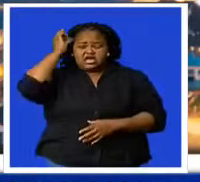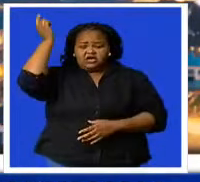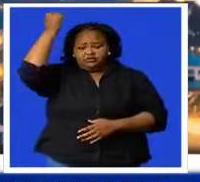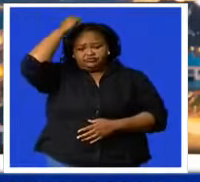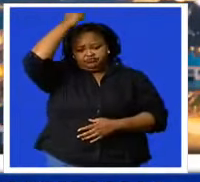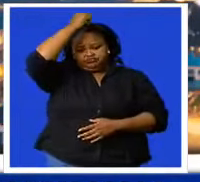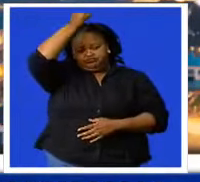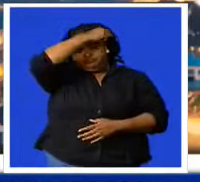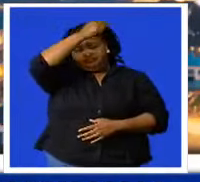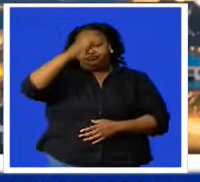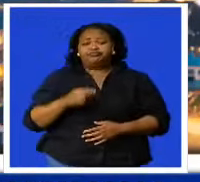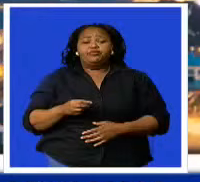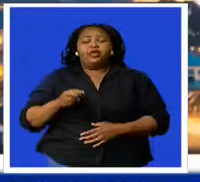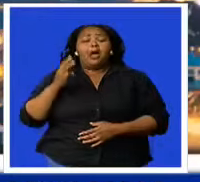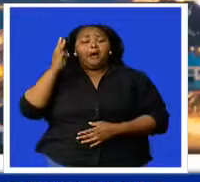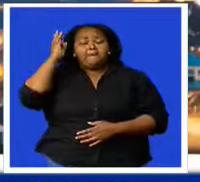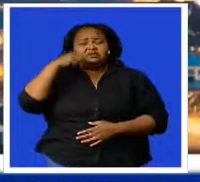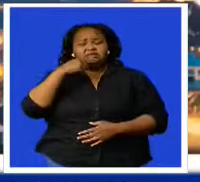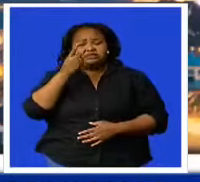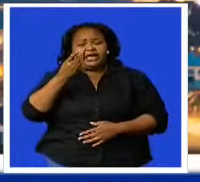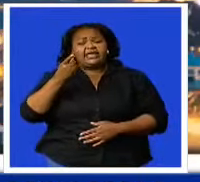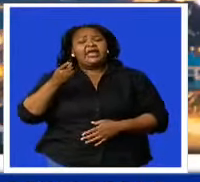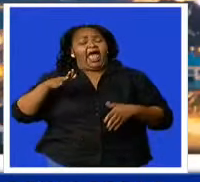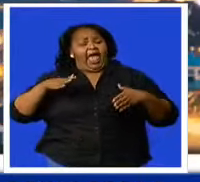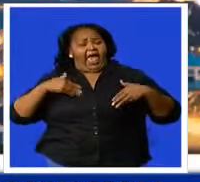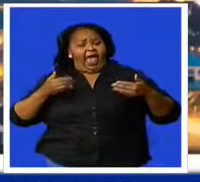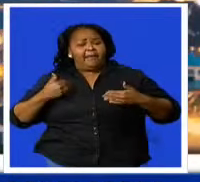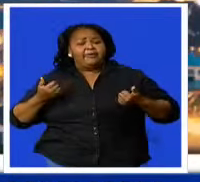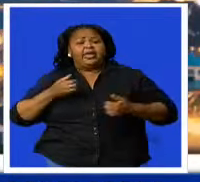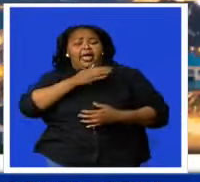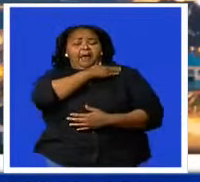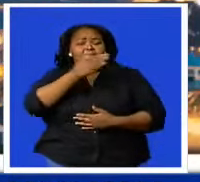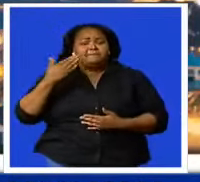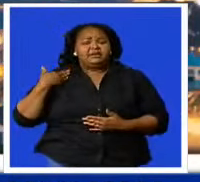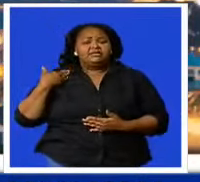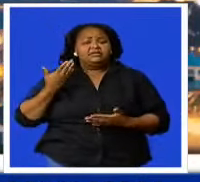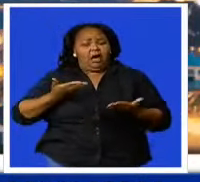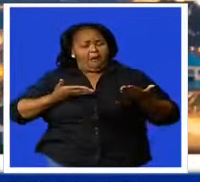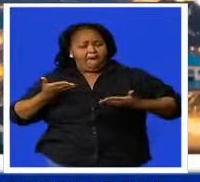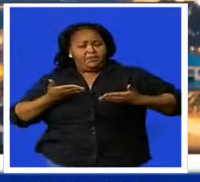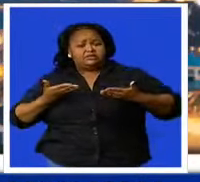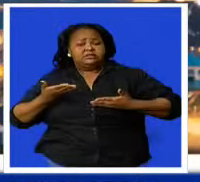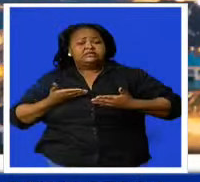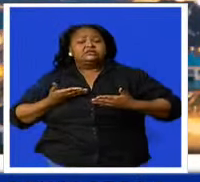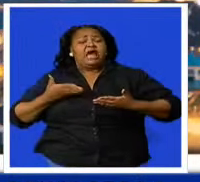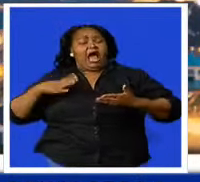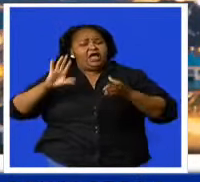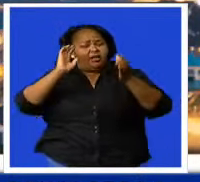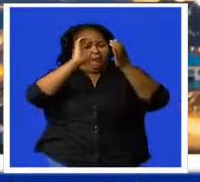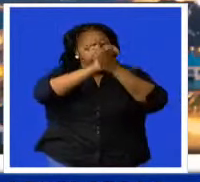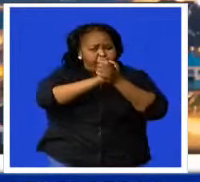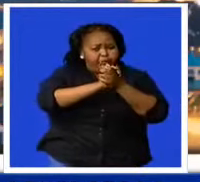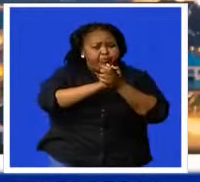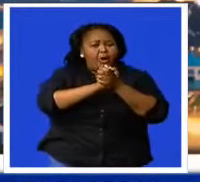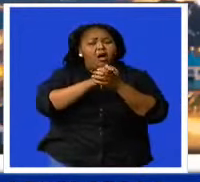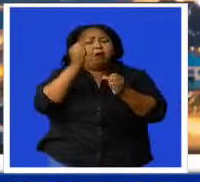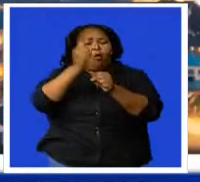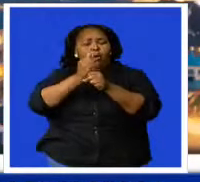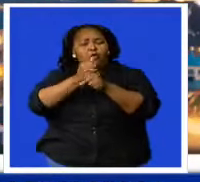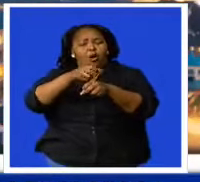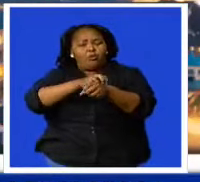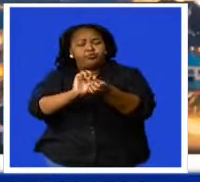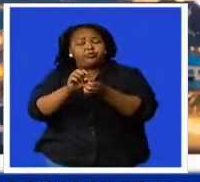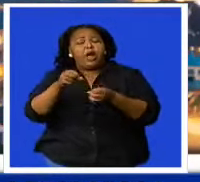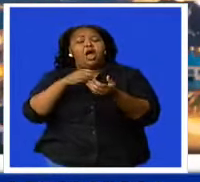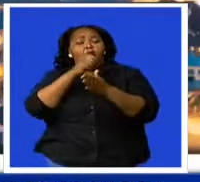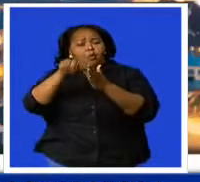kuyathokotisa ukuthi induna yetemabhizinisi nekuthengiselana nalabanye beyisebenzisana nabo batinikele kulo msebenzi lese uyimpumelelo.